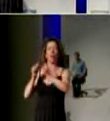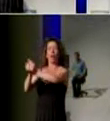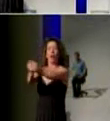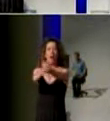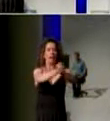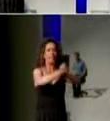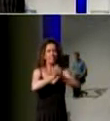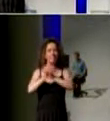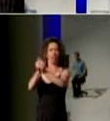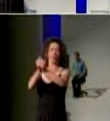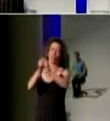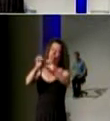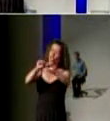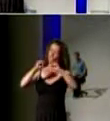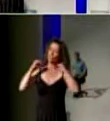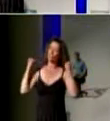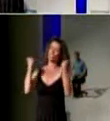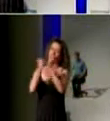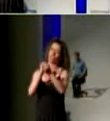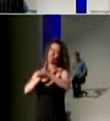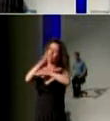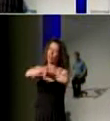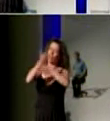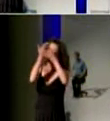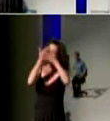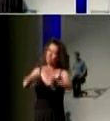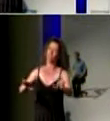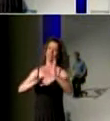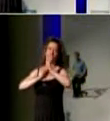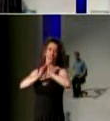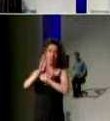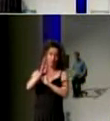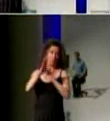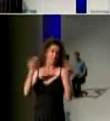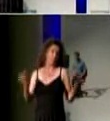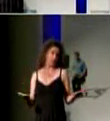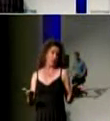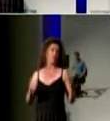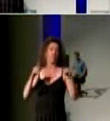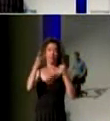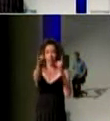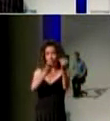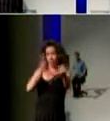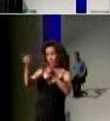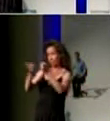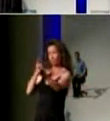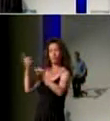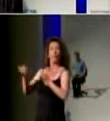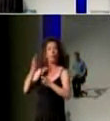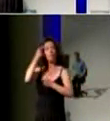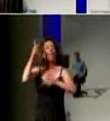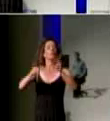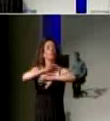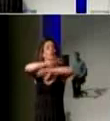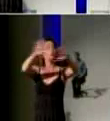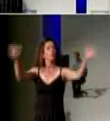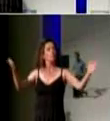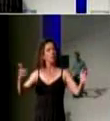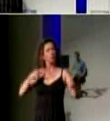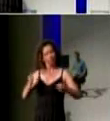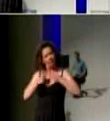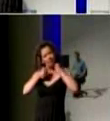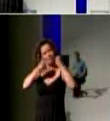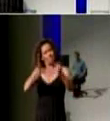Ensemble, bâtissons une société plus inclusive » qu'on désire cette année vous inviter pour que tout le monde pose des